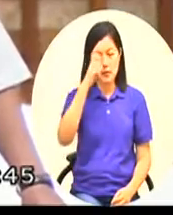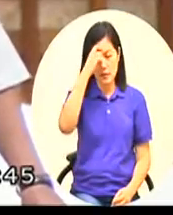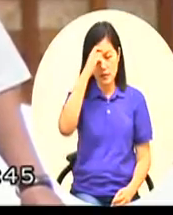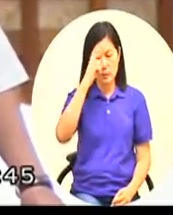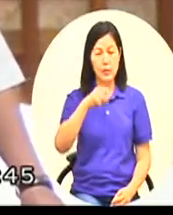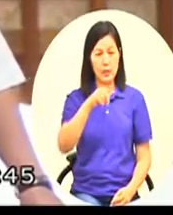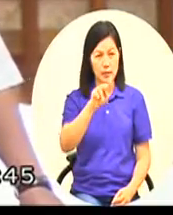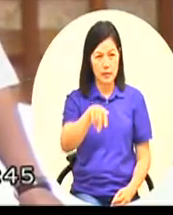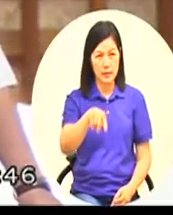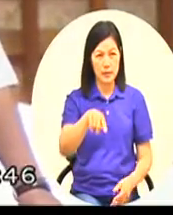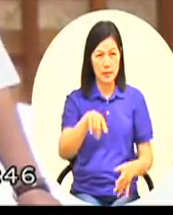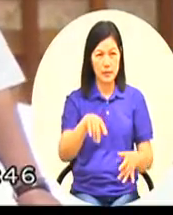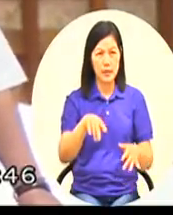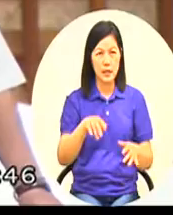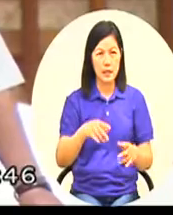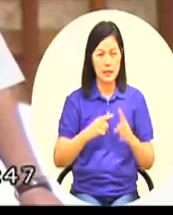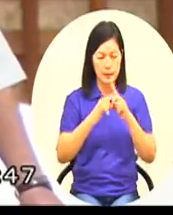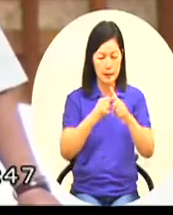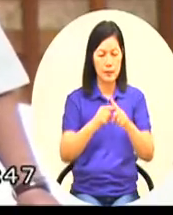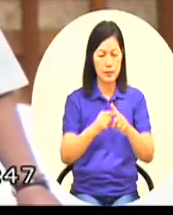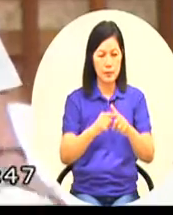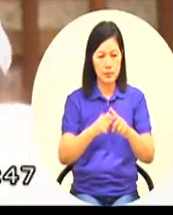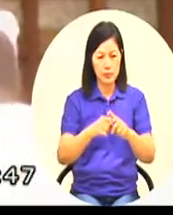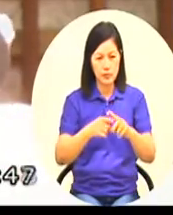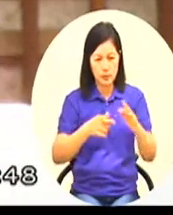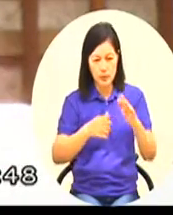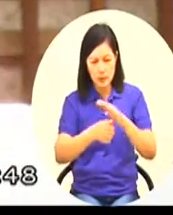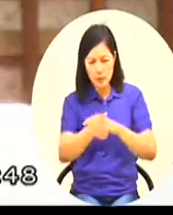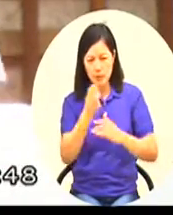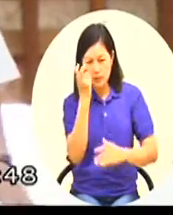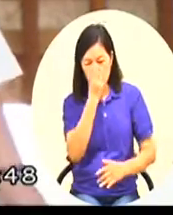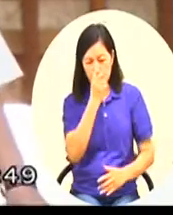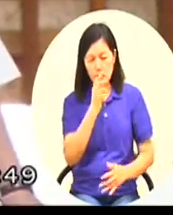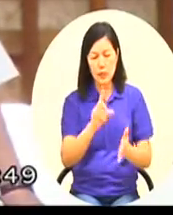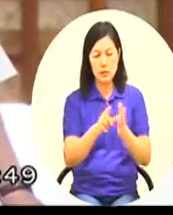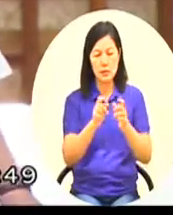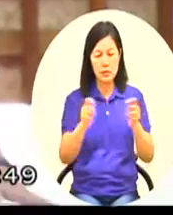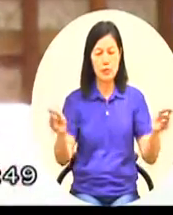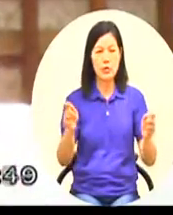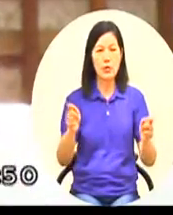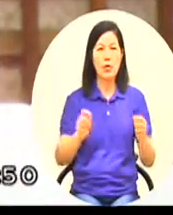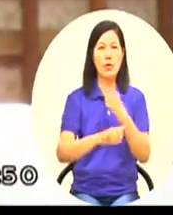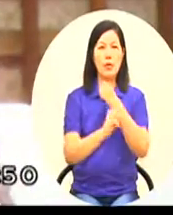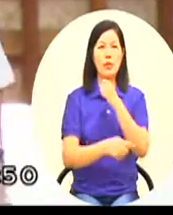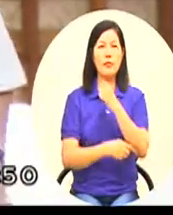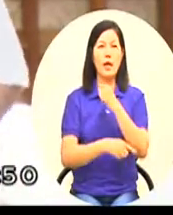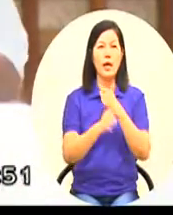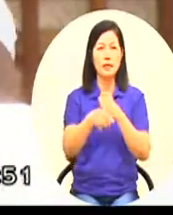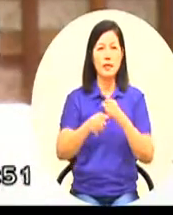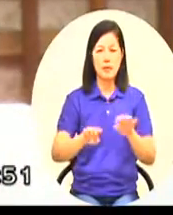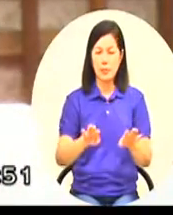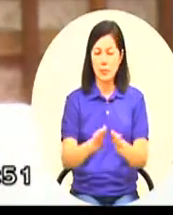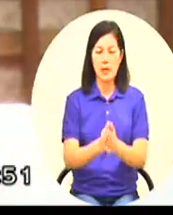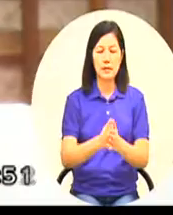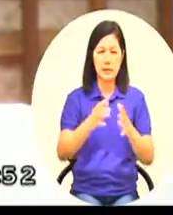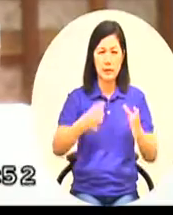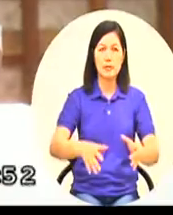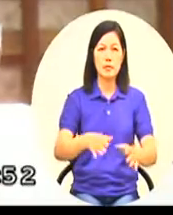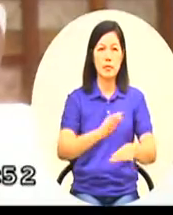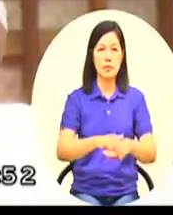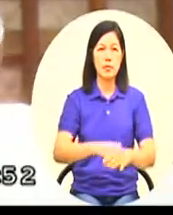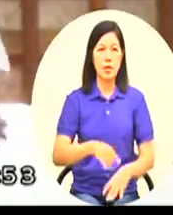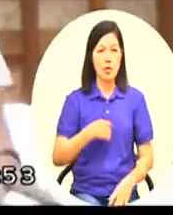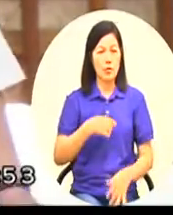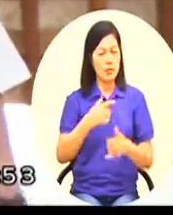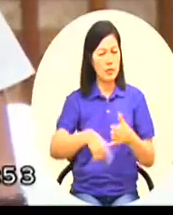再去做一个实质的一个深入的了解，因为长照法忙上路嘛，对不对？另外就是说，本席一直在想，就